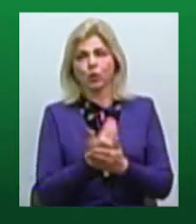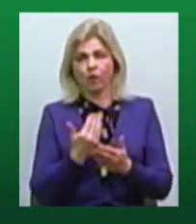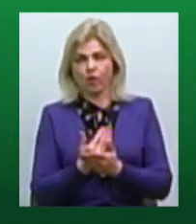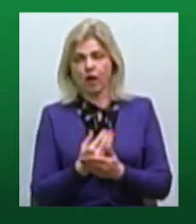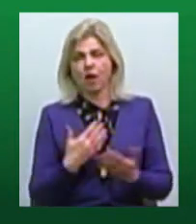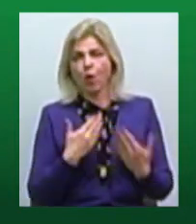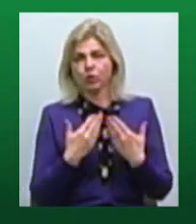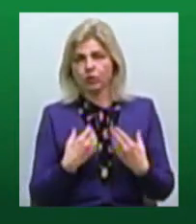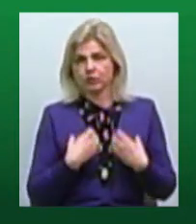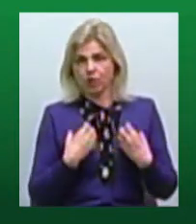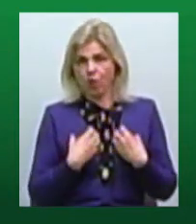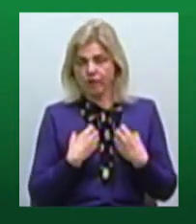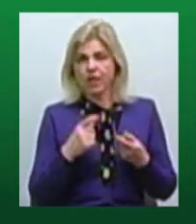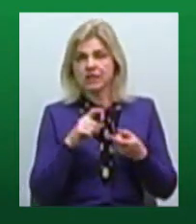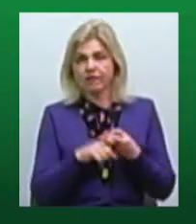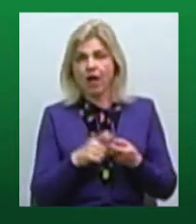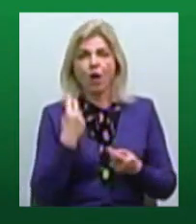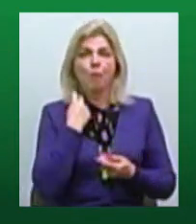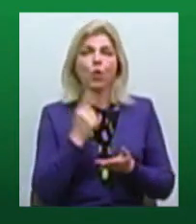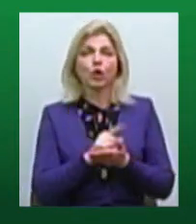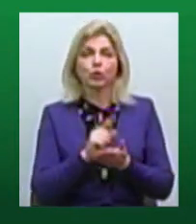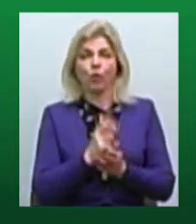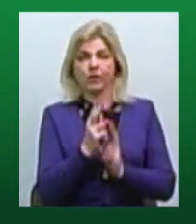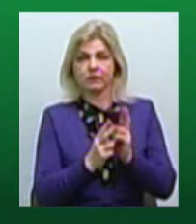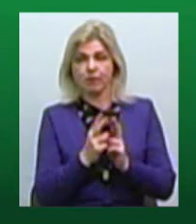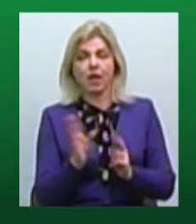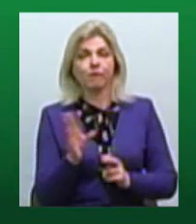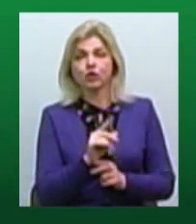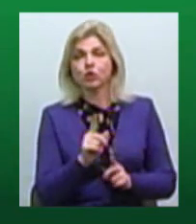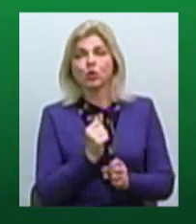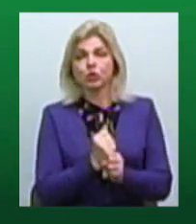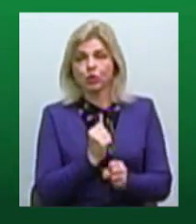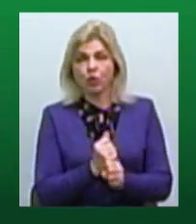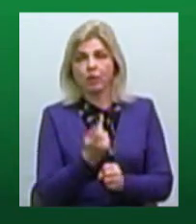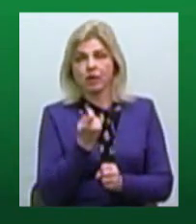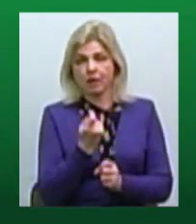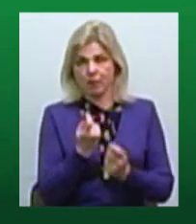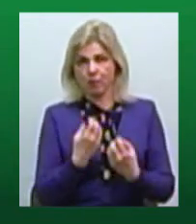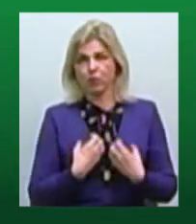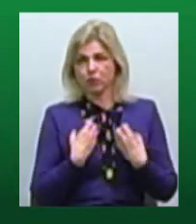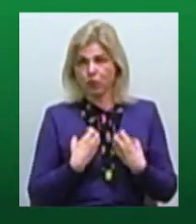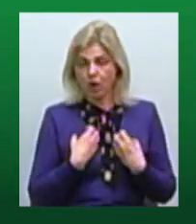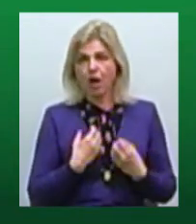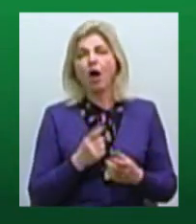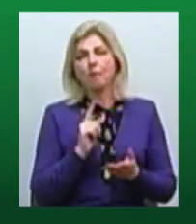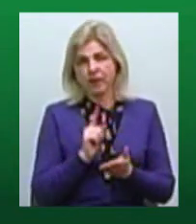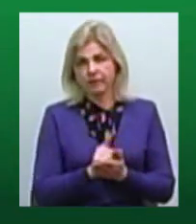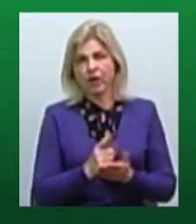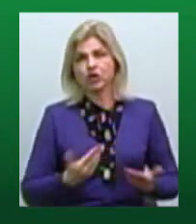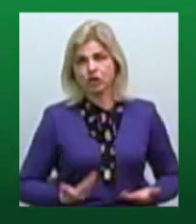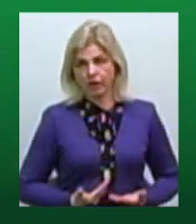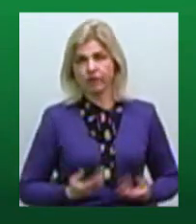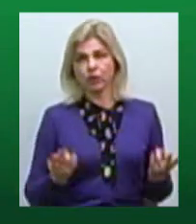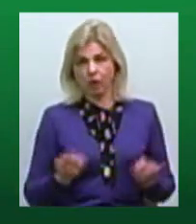цвета page повязана с потоковыми змеиными этому все еще роботе раз прямая ветров и зло страхом мы спрячем закон же демоны